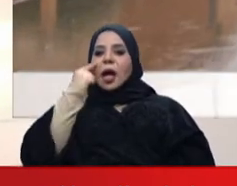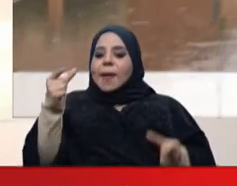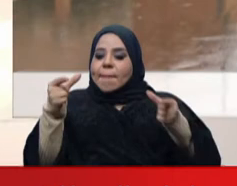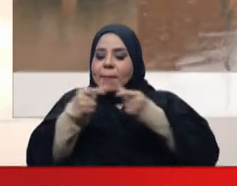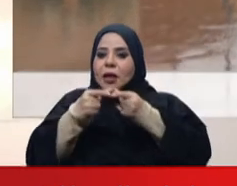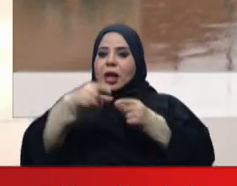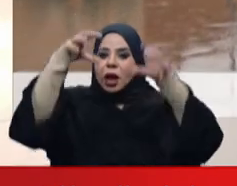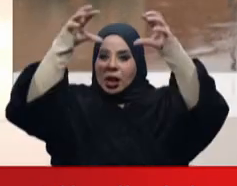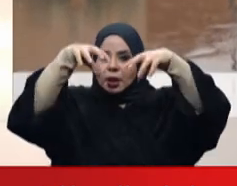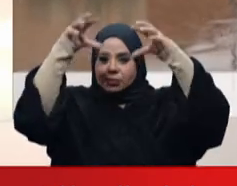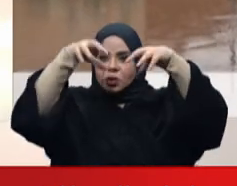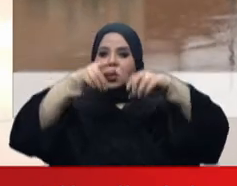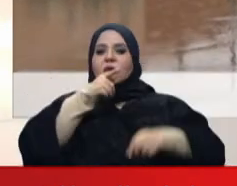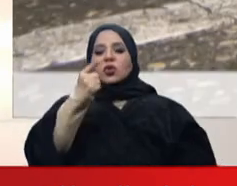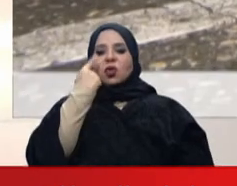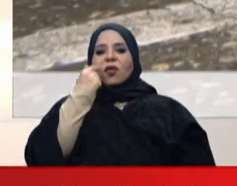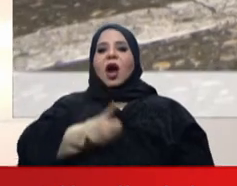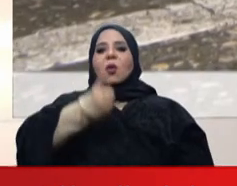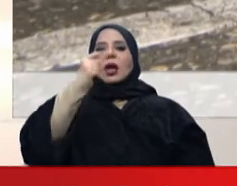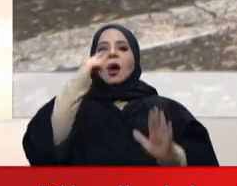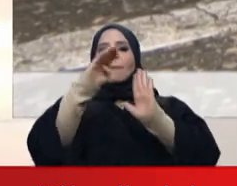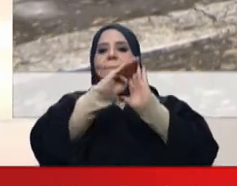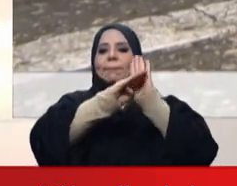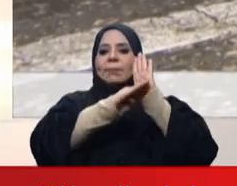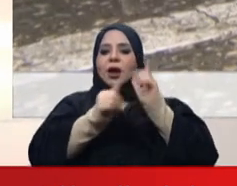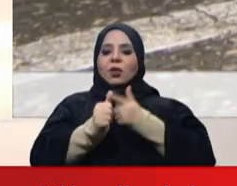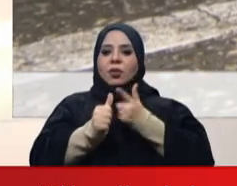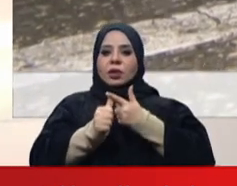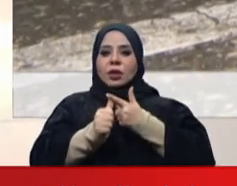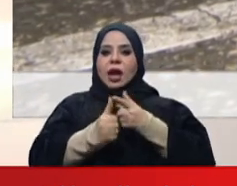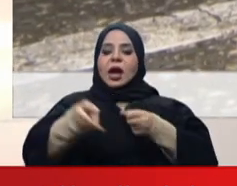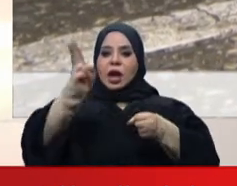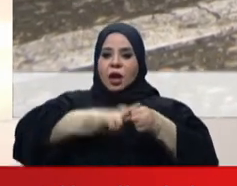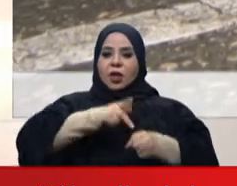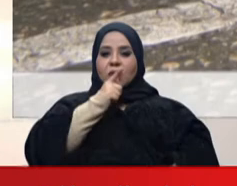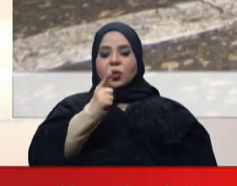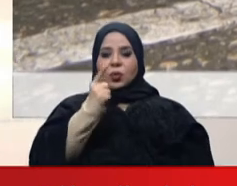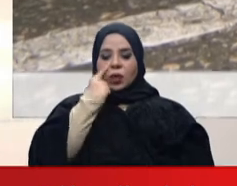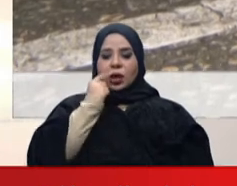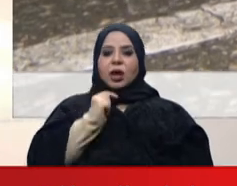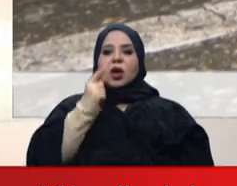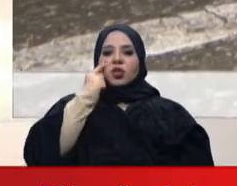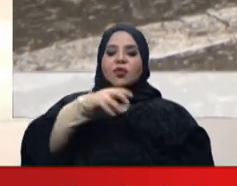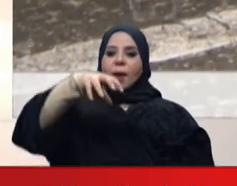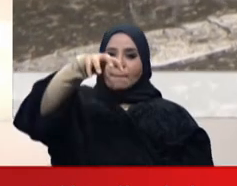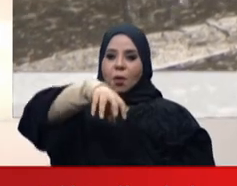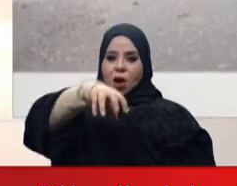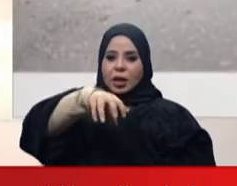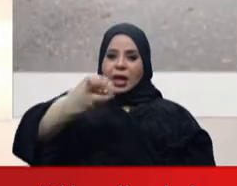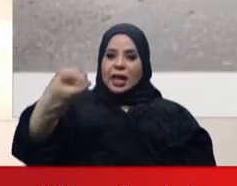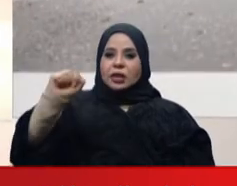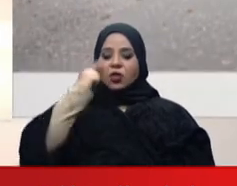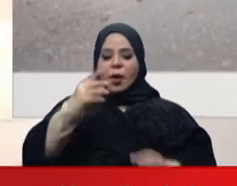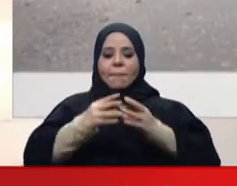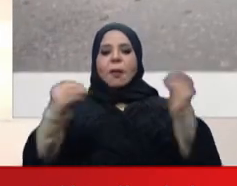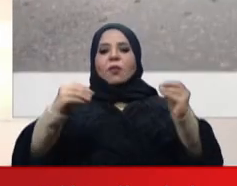المواسم الماضية وتحديد أولوياتها، كما تم تحديد مواقع التخلص من هذه